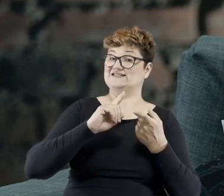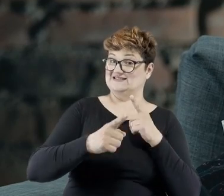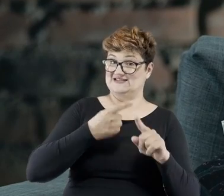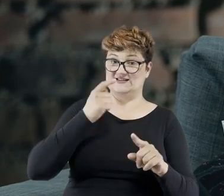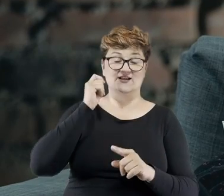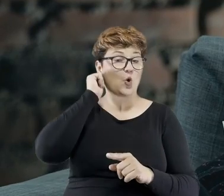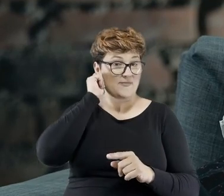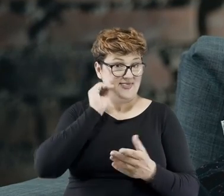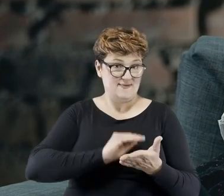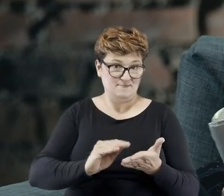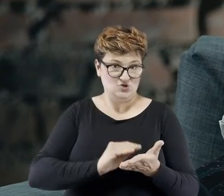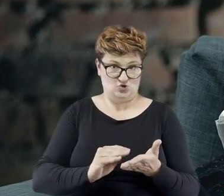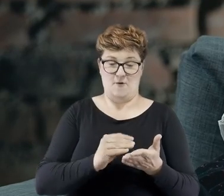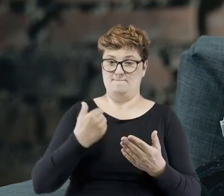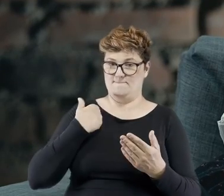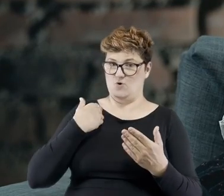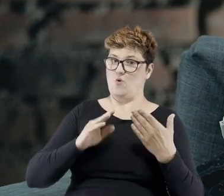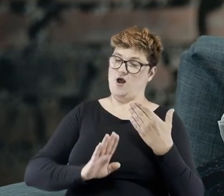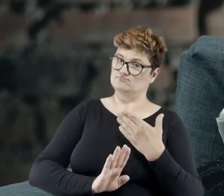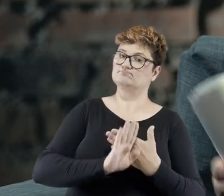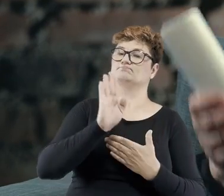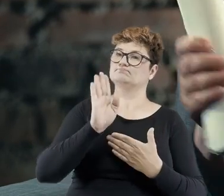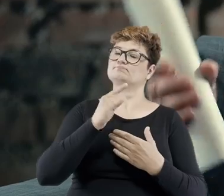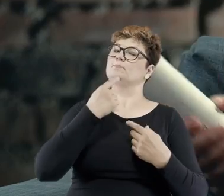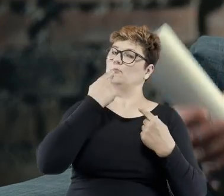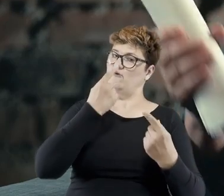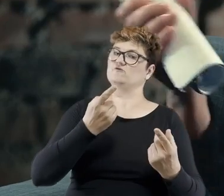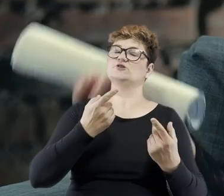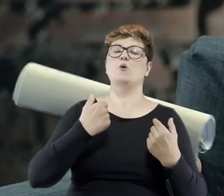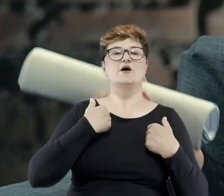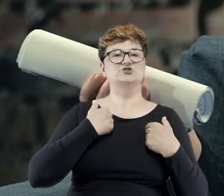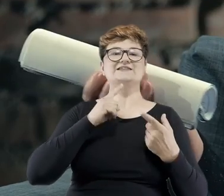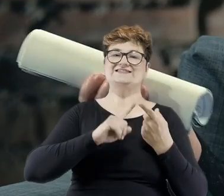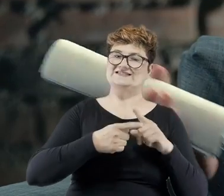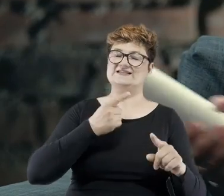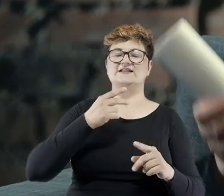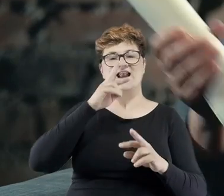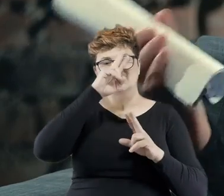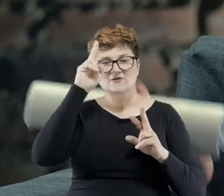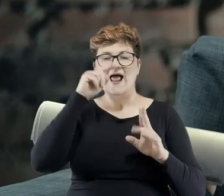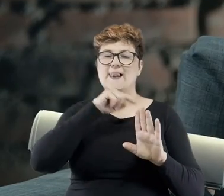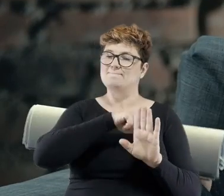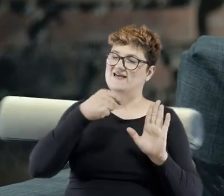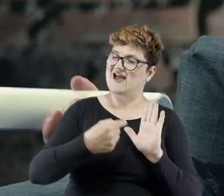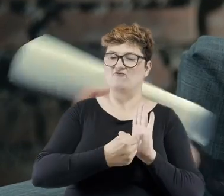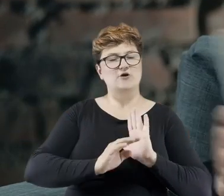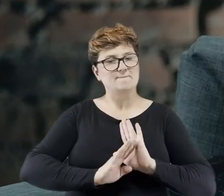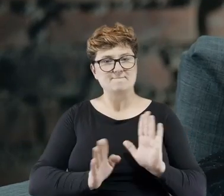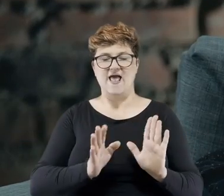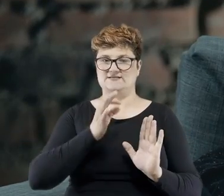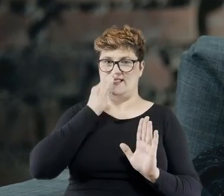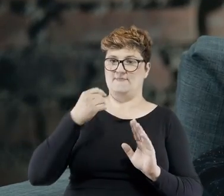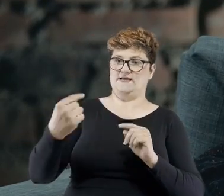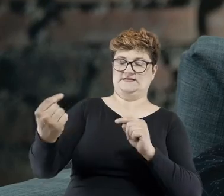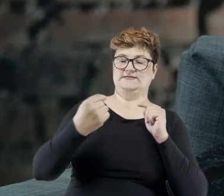kobiecego pisania i wtedy wystąpiła za takim stylem racjonalnym, pozbawionym metafor.